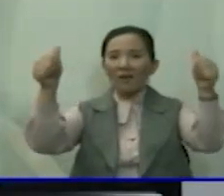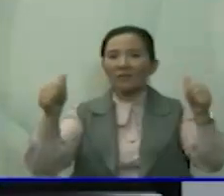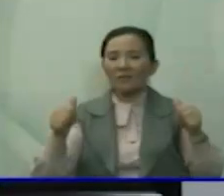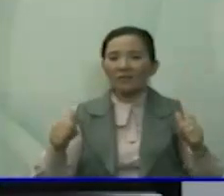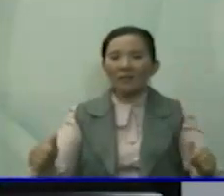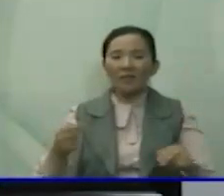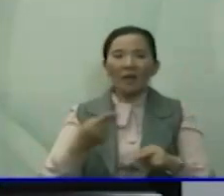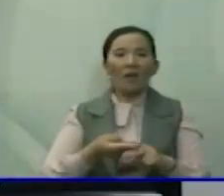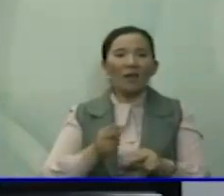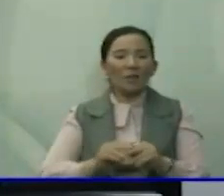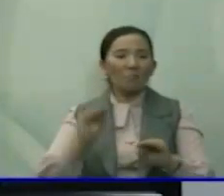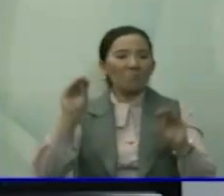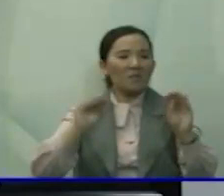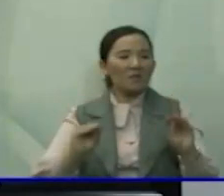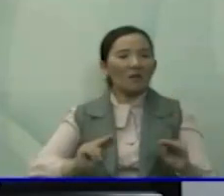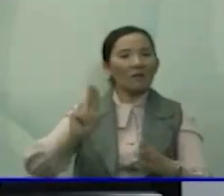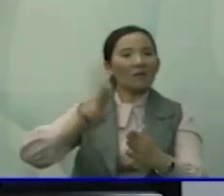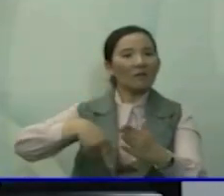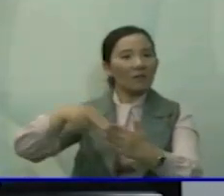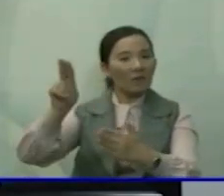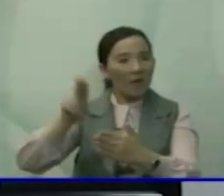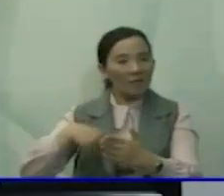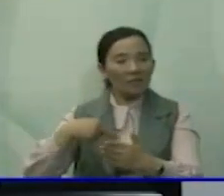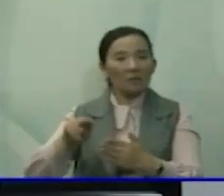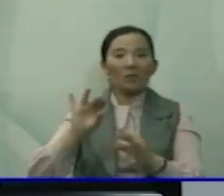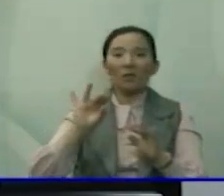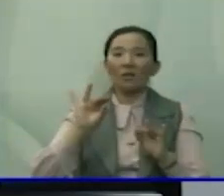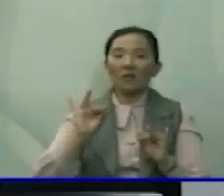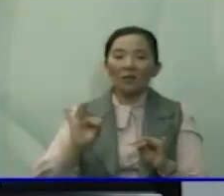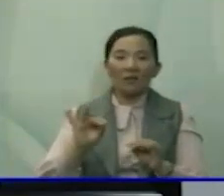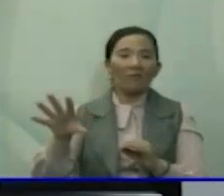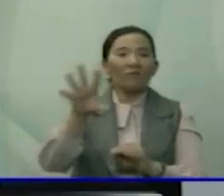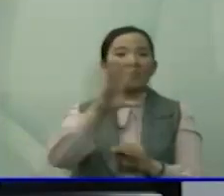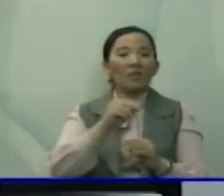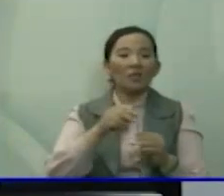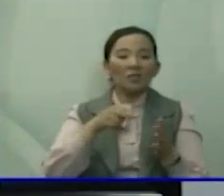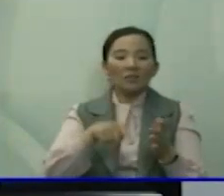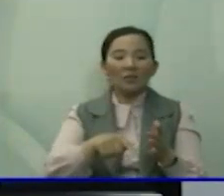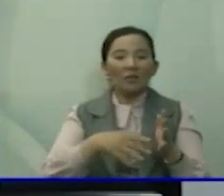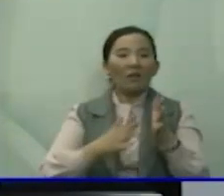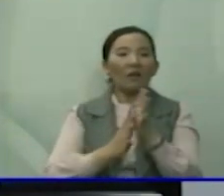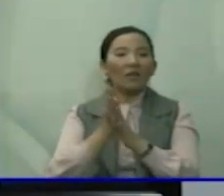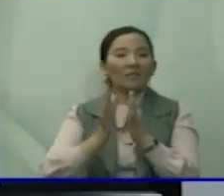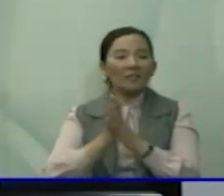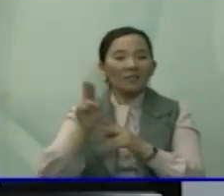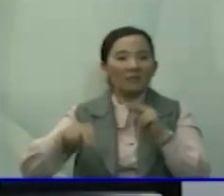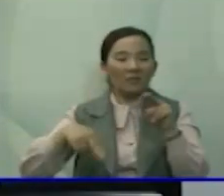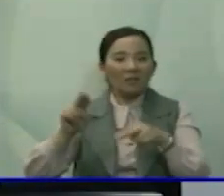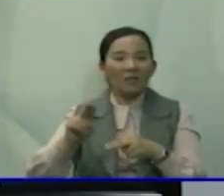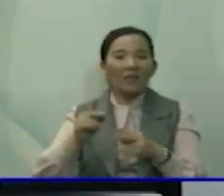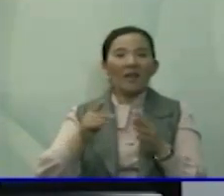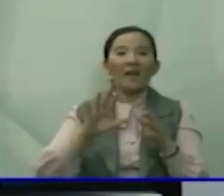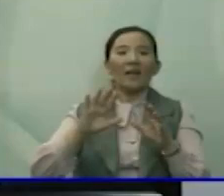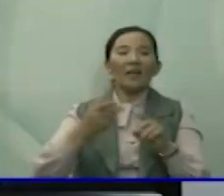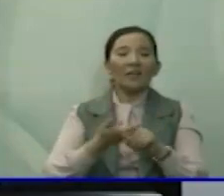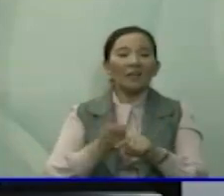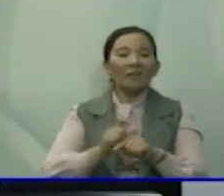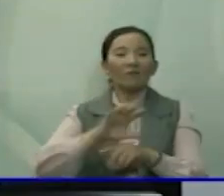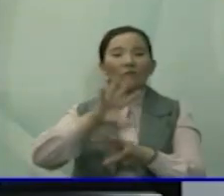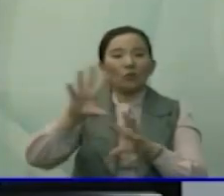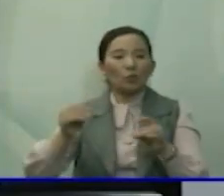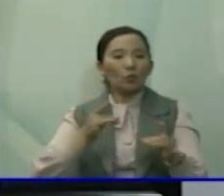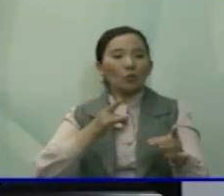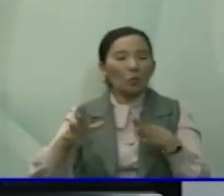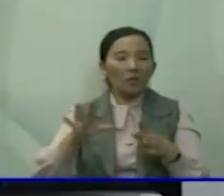писали с красками причем растительными или тушью на длинных свитках и шелка или